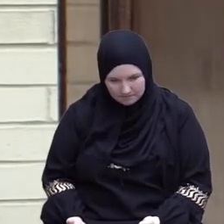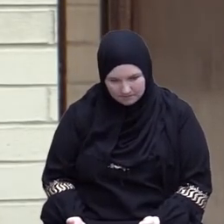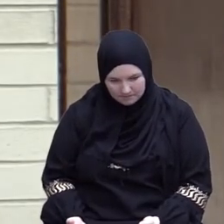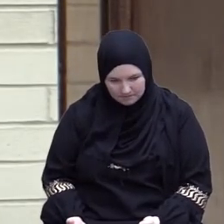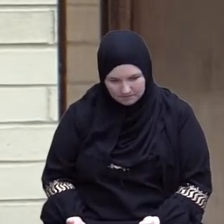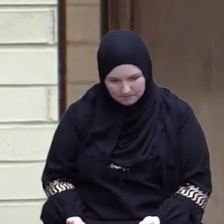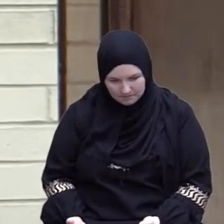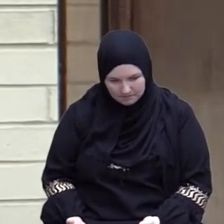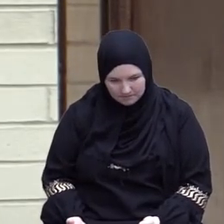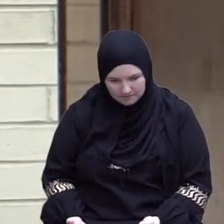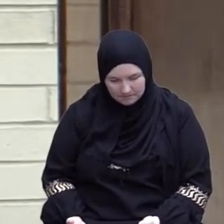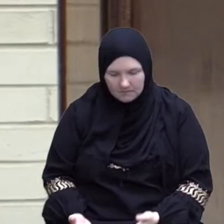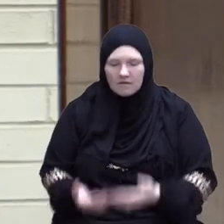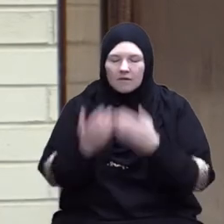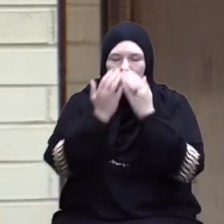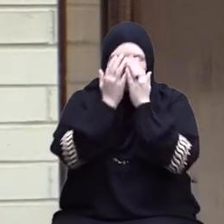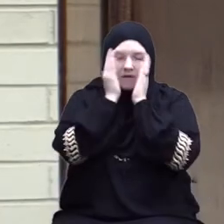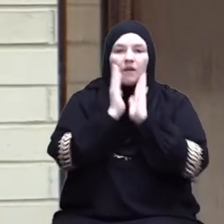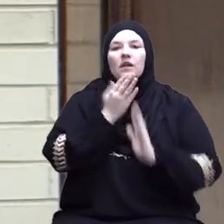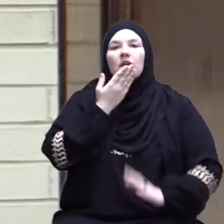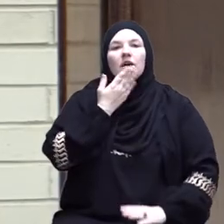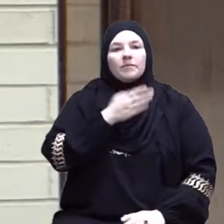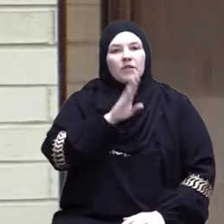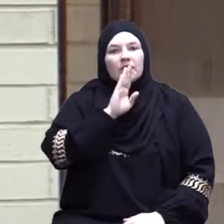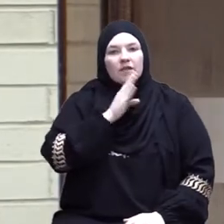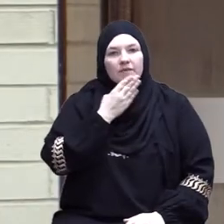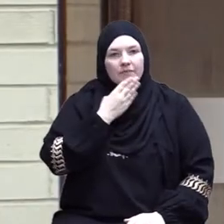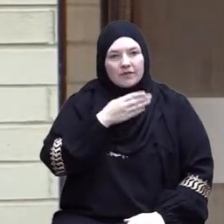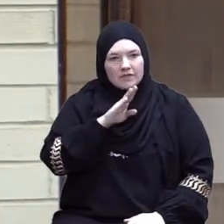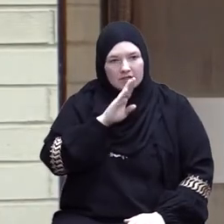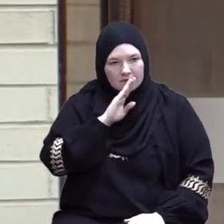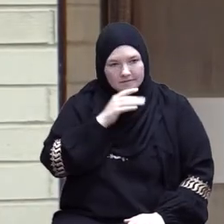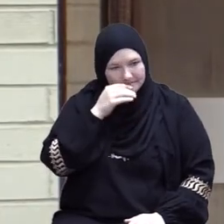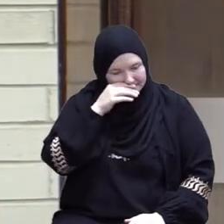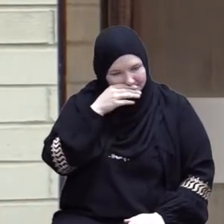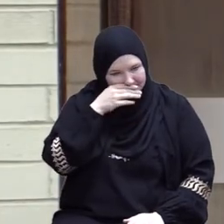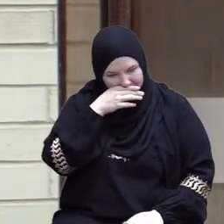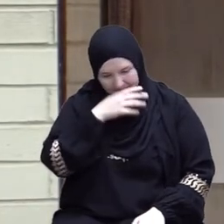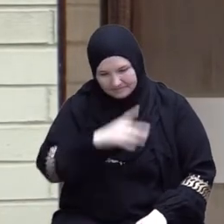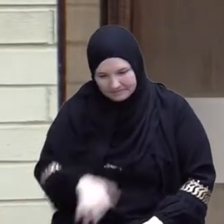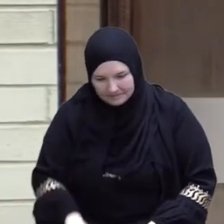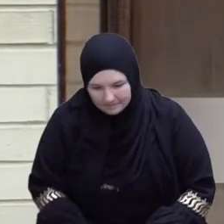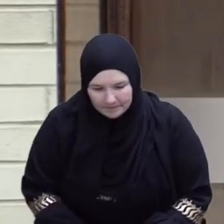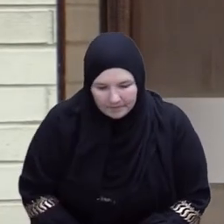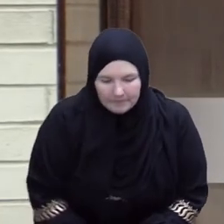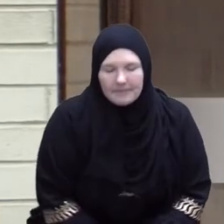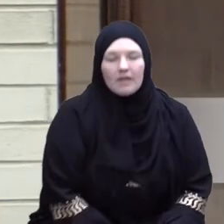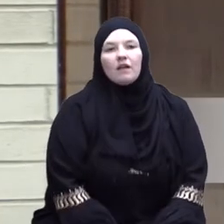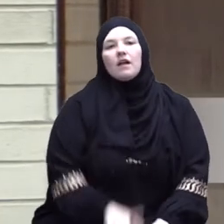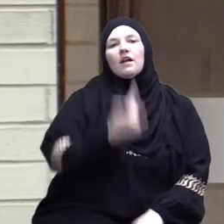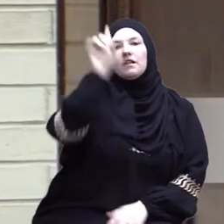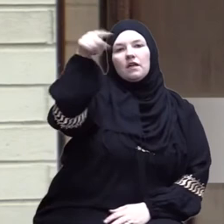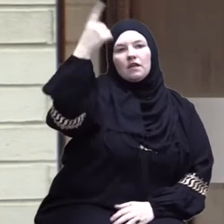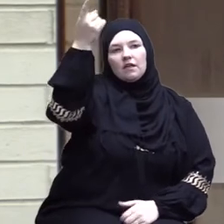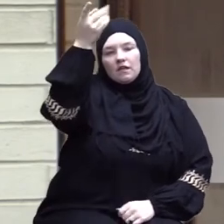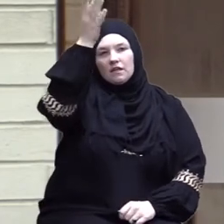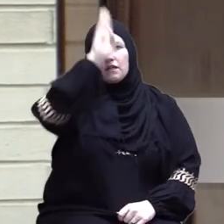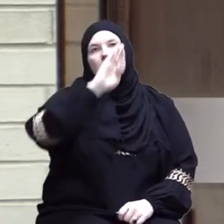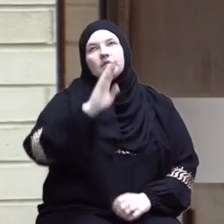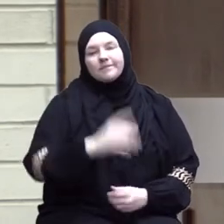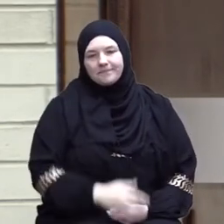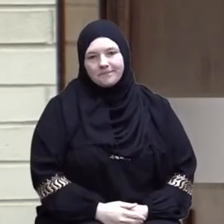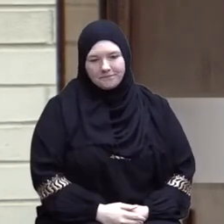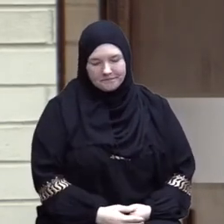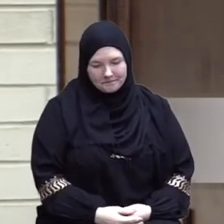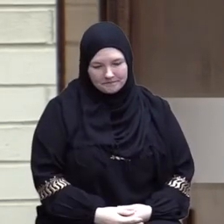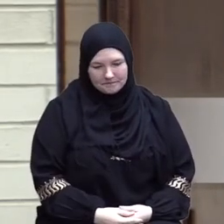الحمد لله وكفى والصلاة والسلام على عباده الذين اصطفى وأشهد أن لا إله إلا الله وأشهد أن